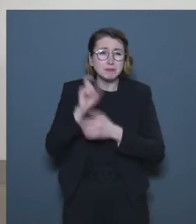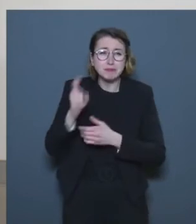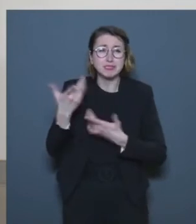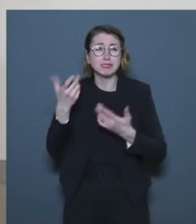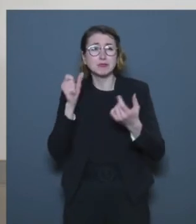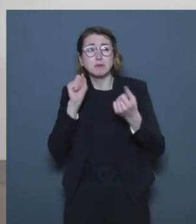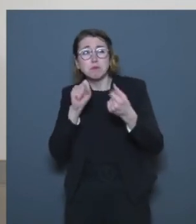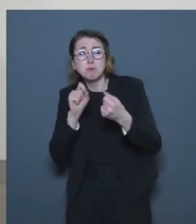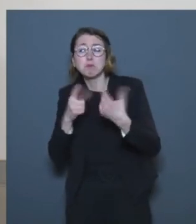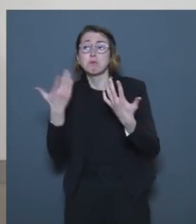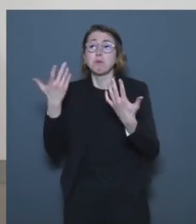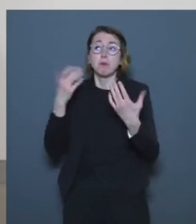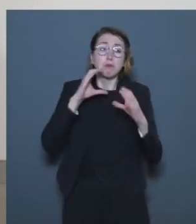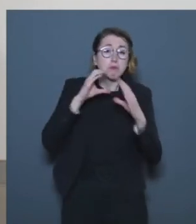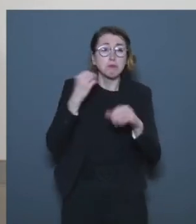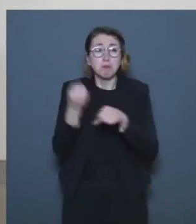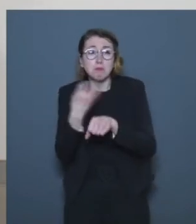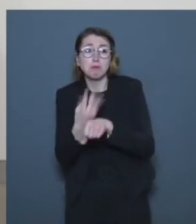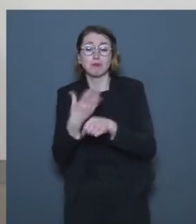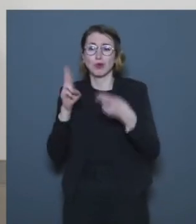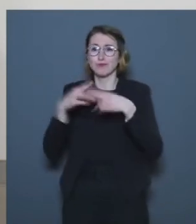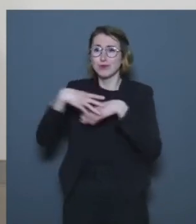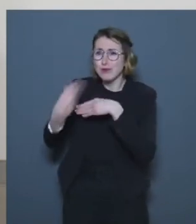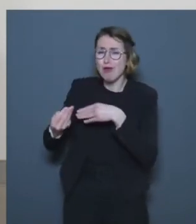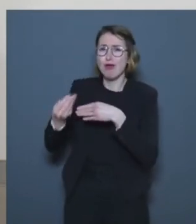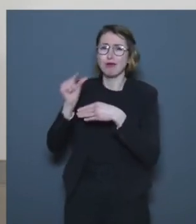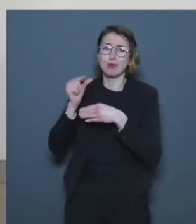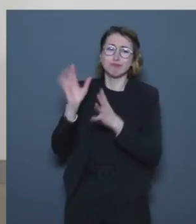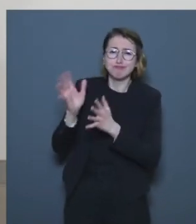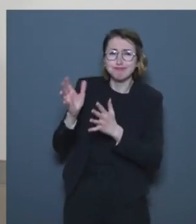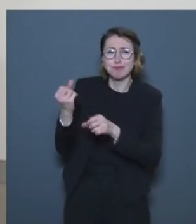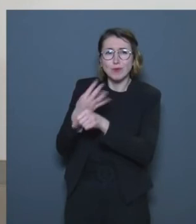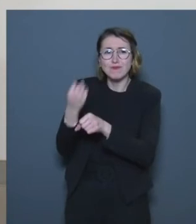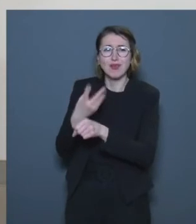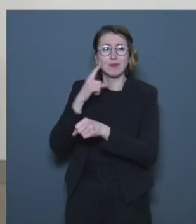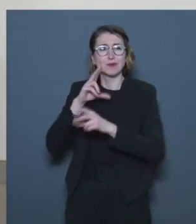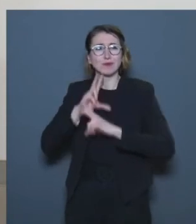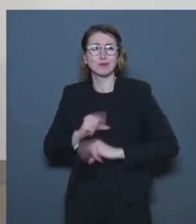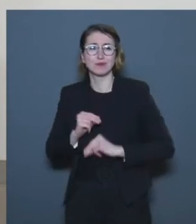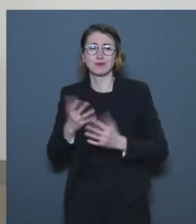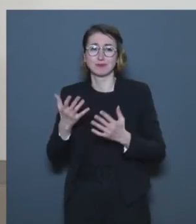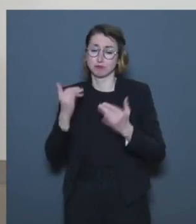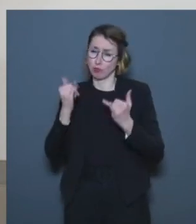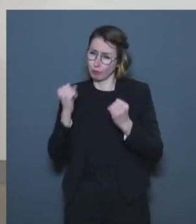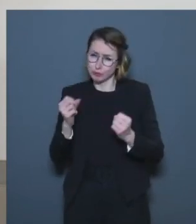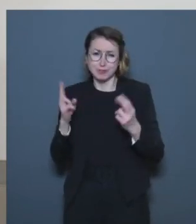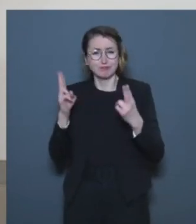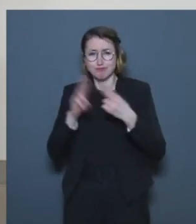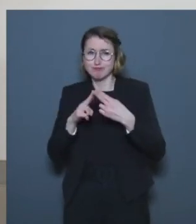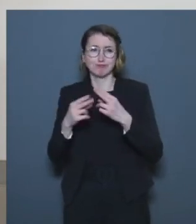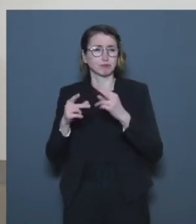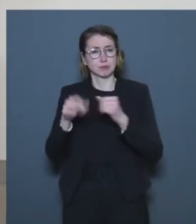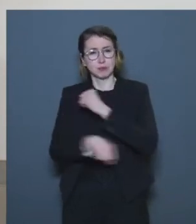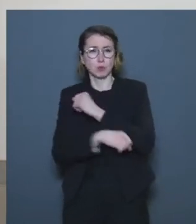rendez-vous dehors, à avoir la capacité de faire quelque chose ensemble, en toute sécurité, mais de pouvoir en parler. Je le fais moi-même